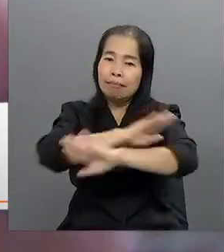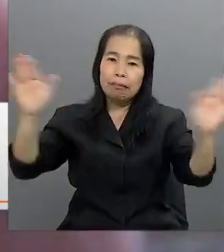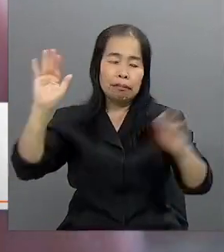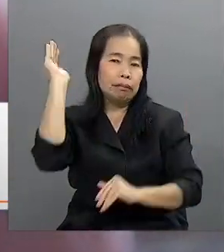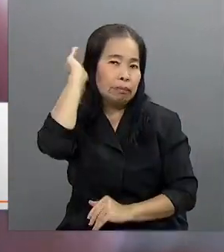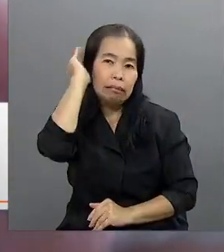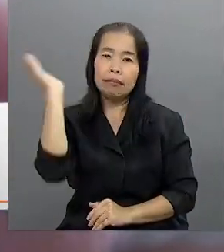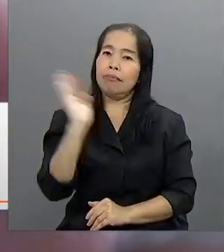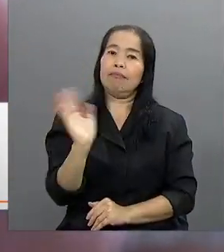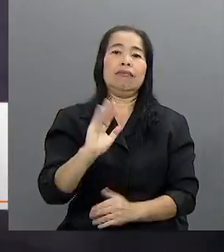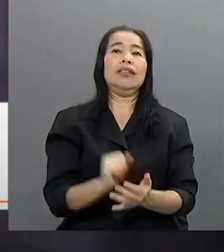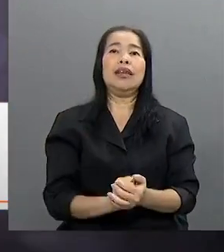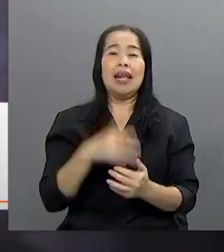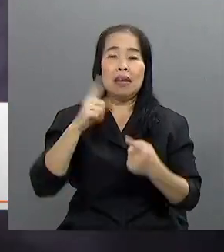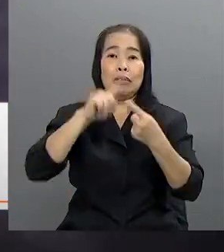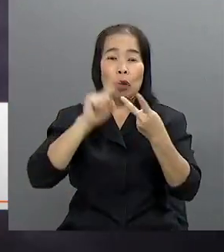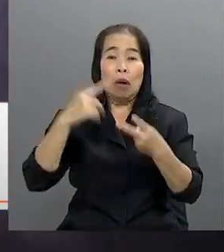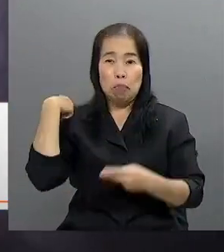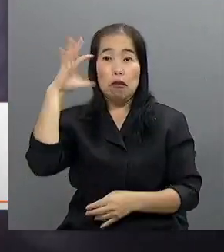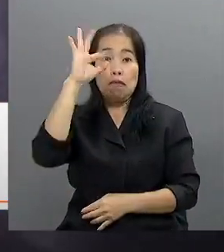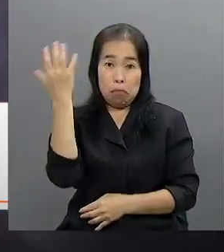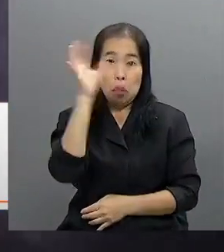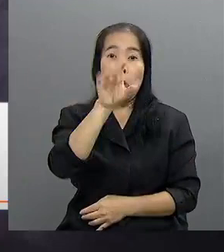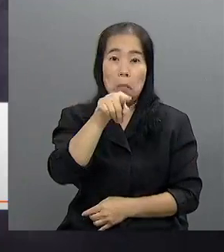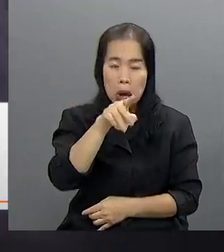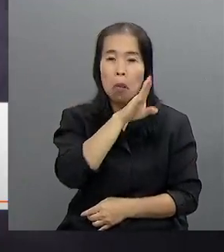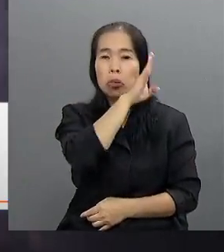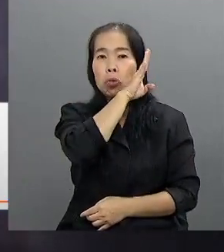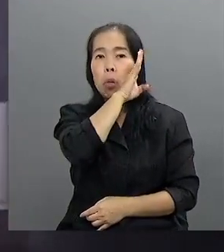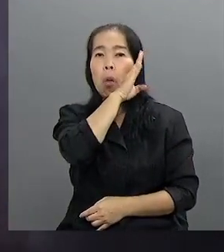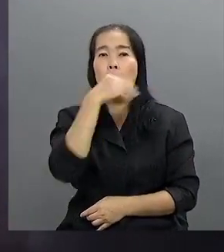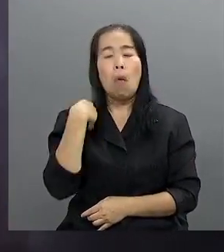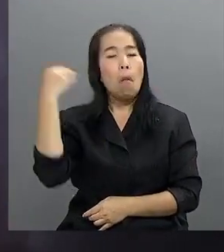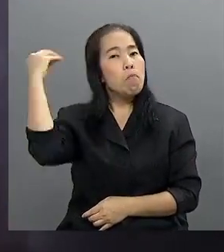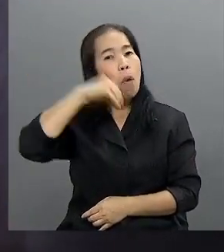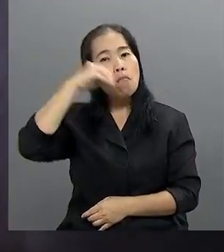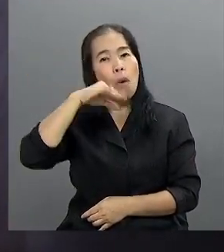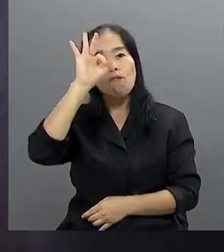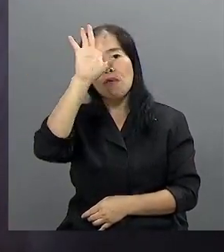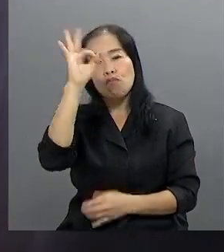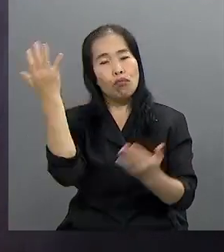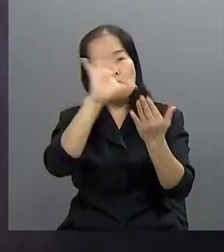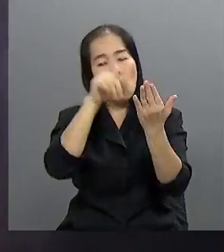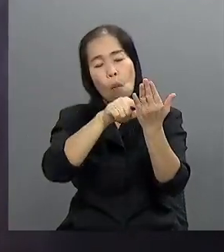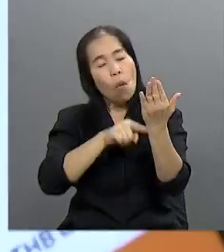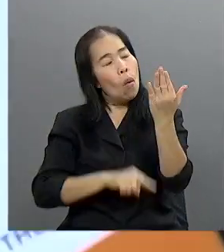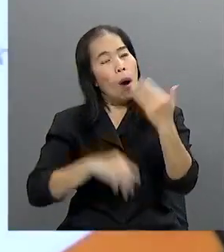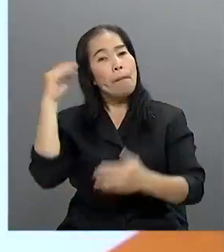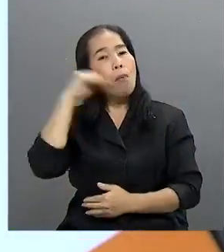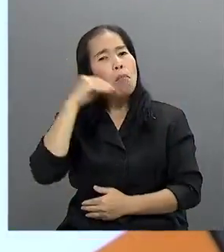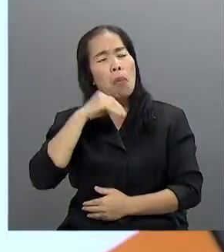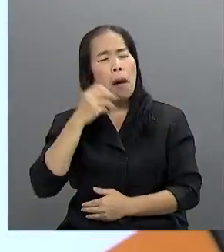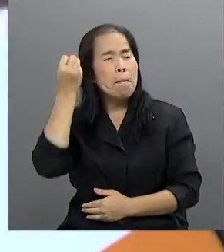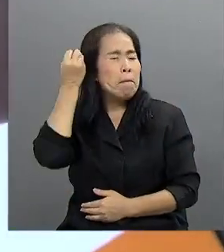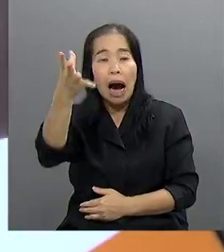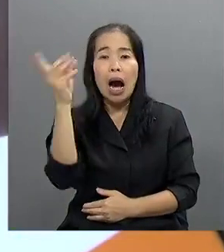พสต์ข้อมูลว่าเรื่องที่ชาวโซเชียลมักจะโดนหลอกกันบ่อยๆเรื่องอะไรบ้างเนี่ยคุณต๊อบลองทายสิ ต้องเป็นเรื่อง